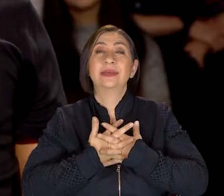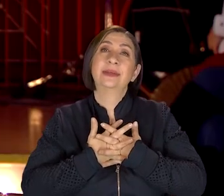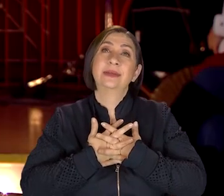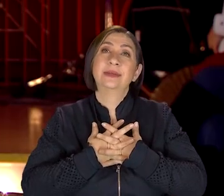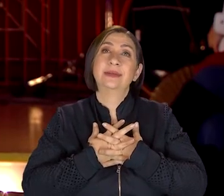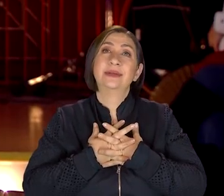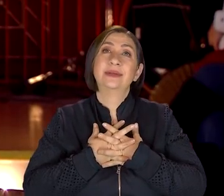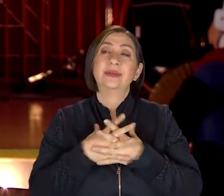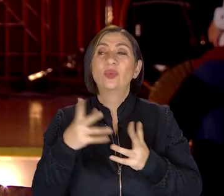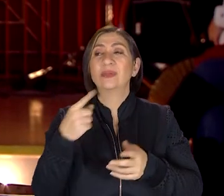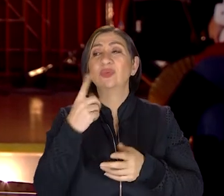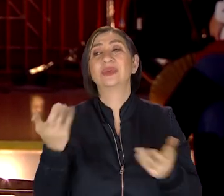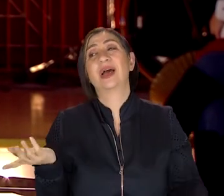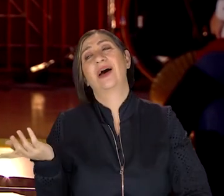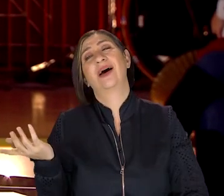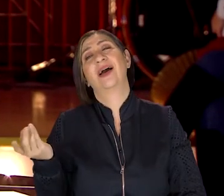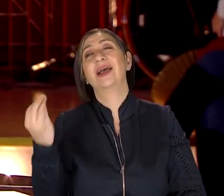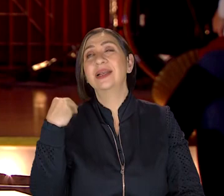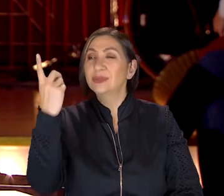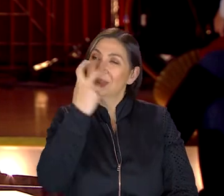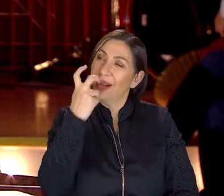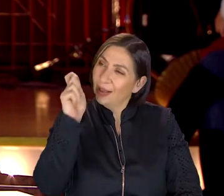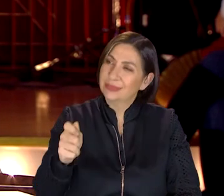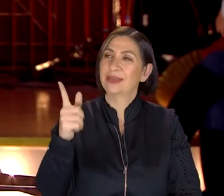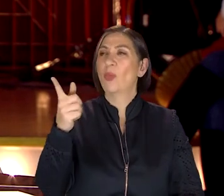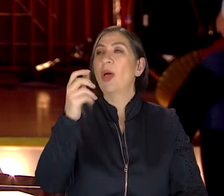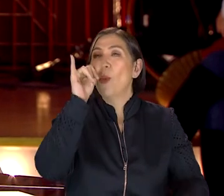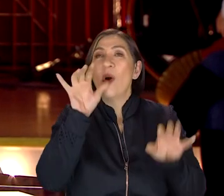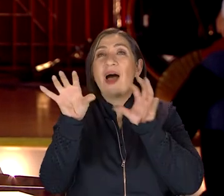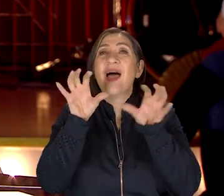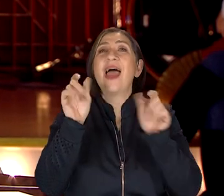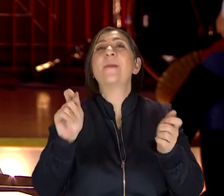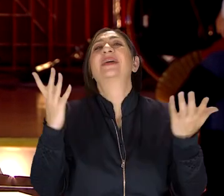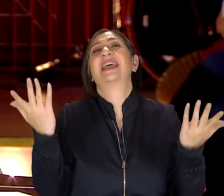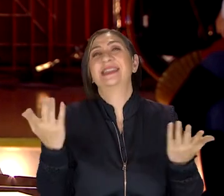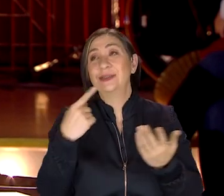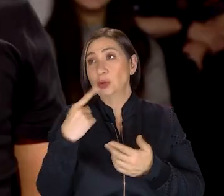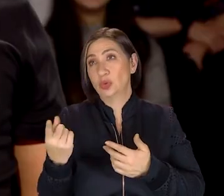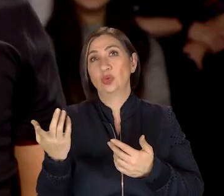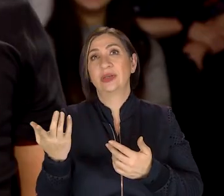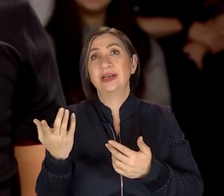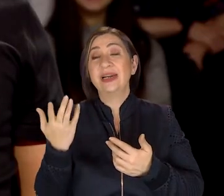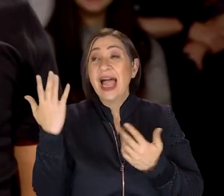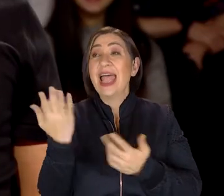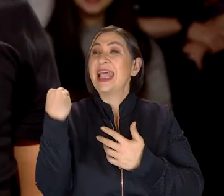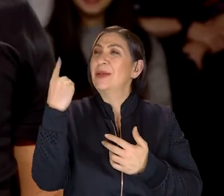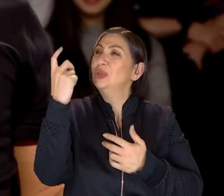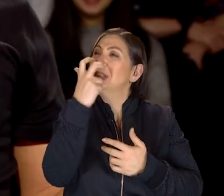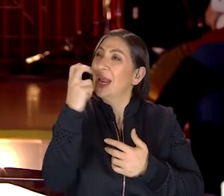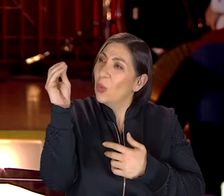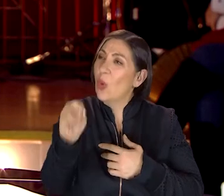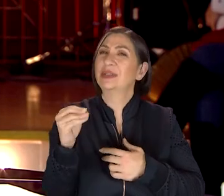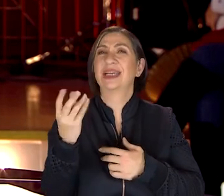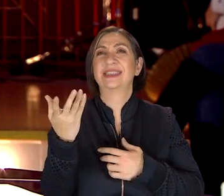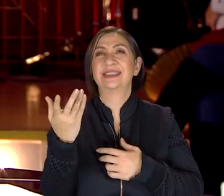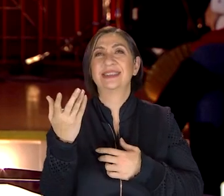yani o zaman diyorsun ki ulan yeni bir şarkı çıkarsaydım bu kadar sallayacağını, anladın mı diyorsun yani. Hani bir yeni bir şarkı gelseydi